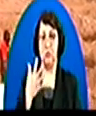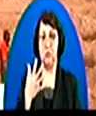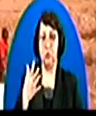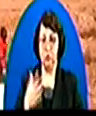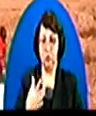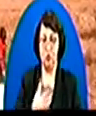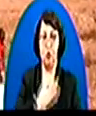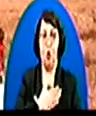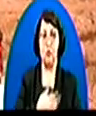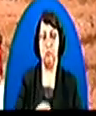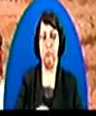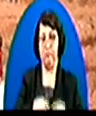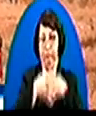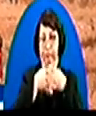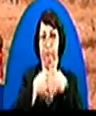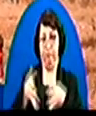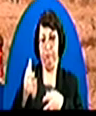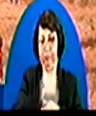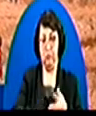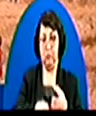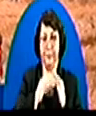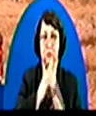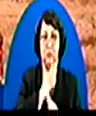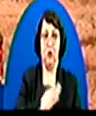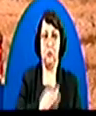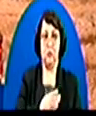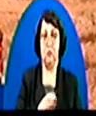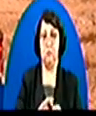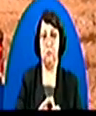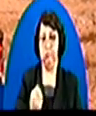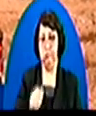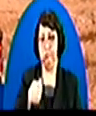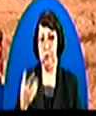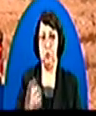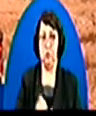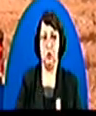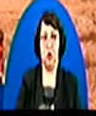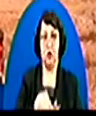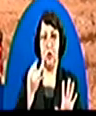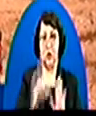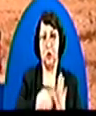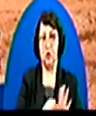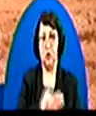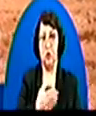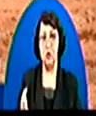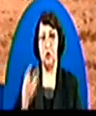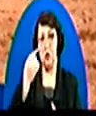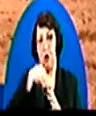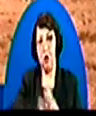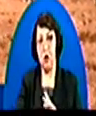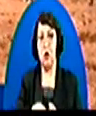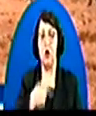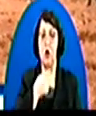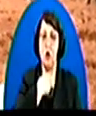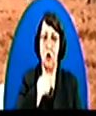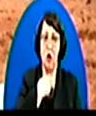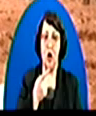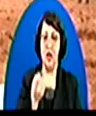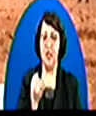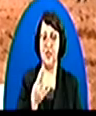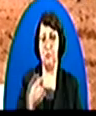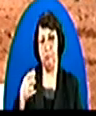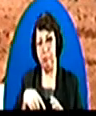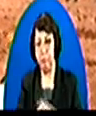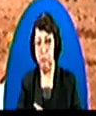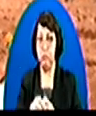үе шатныхаа ажиллаар ингээд ягаад 7 сараас хойлоод гадны инженерийн шугам шилжээний ажил явагдана. Тэгэл ерөөсөө дагаал өрлөг шавар